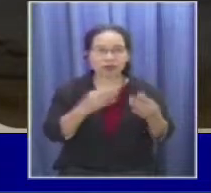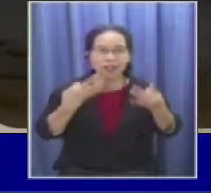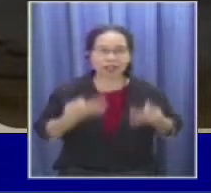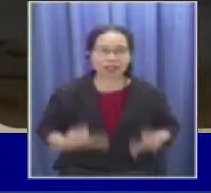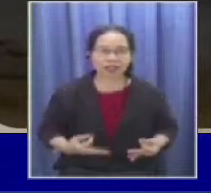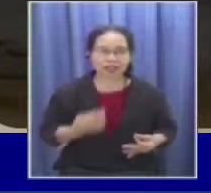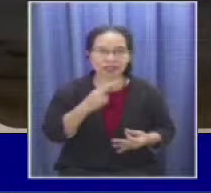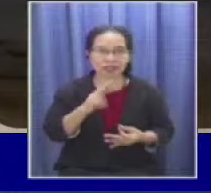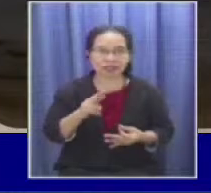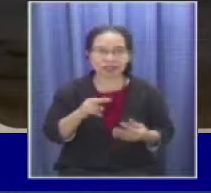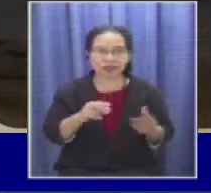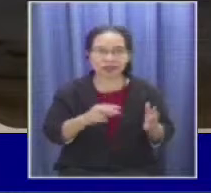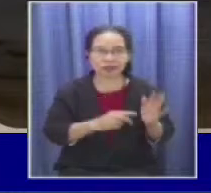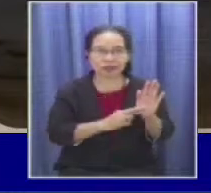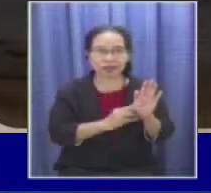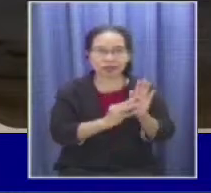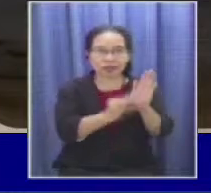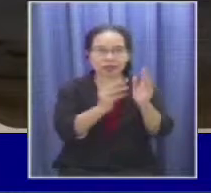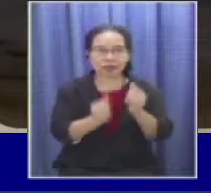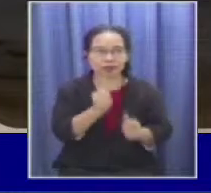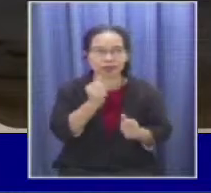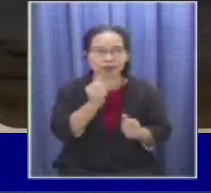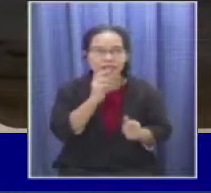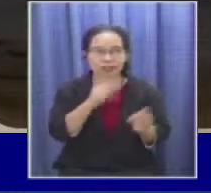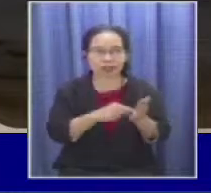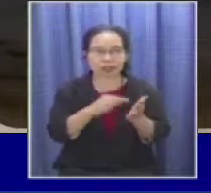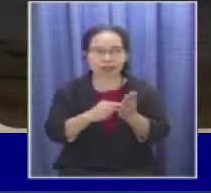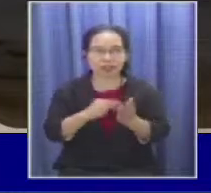adwamammɔ efi ahohwie